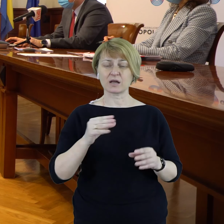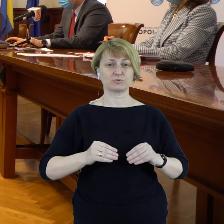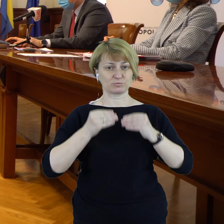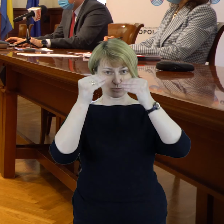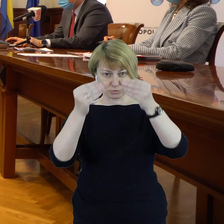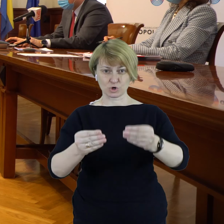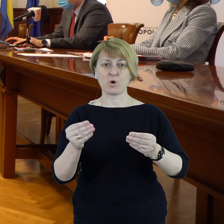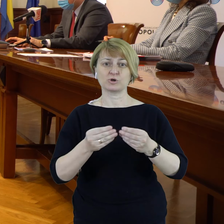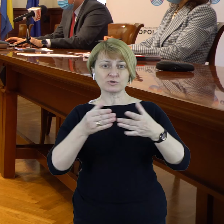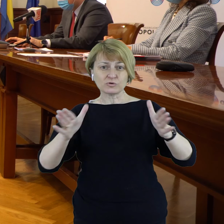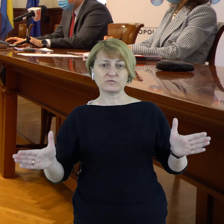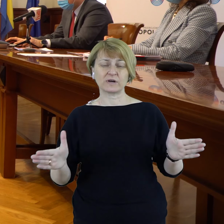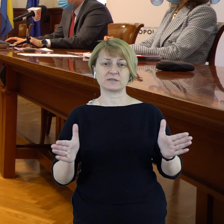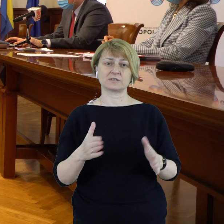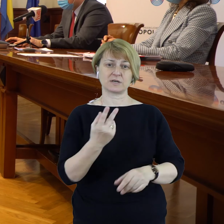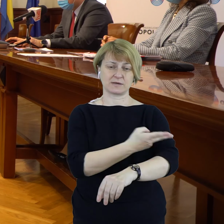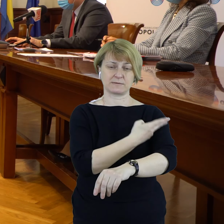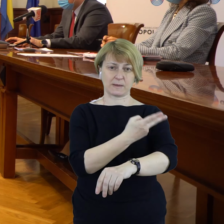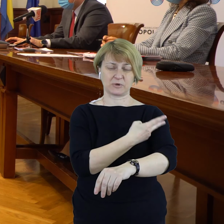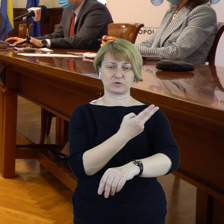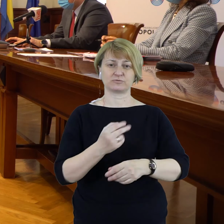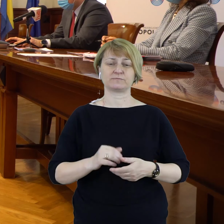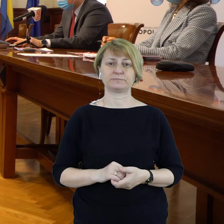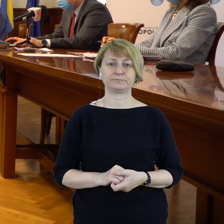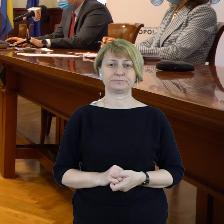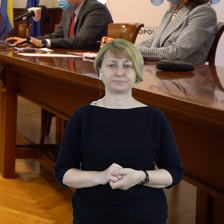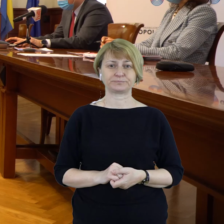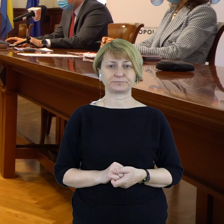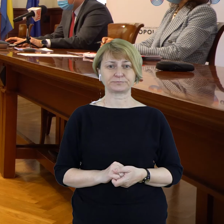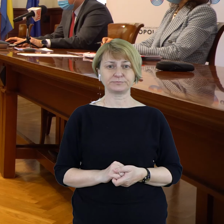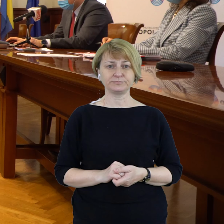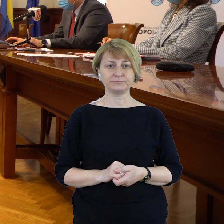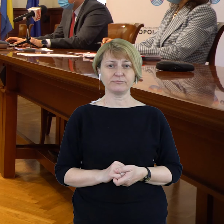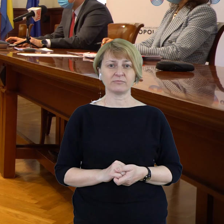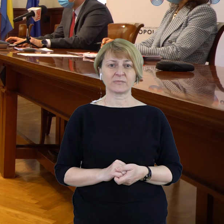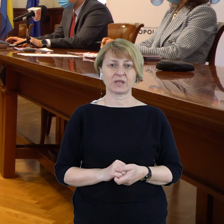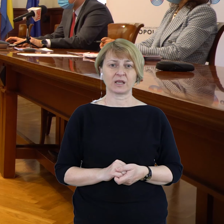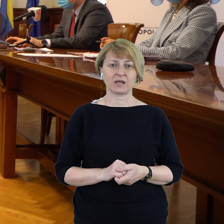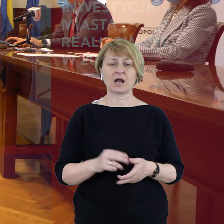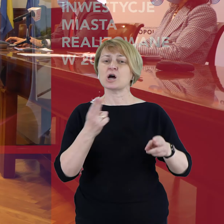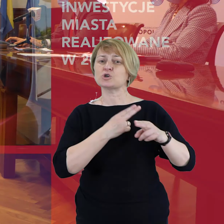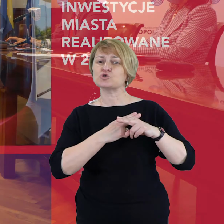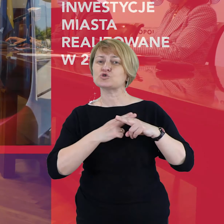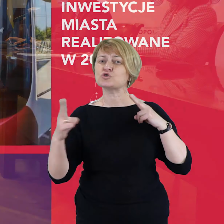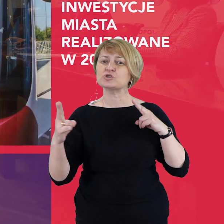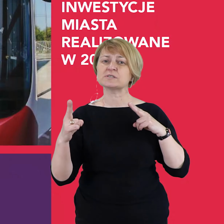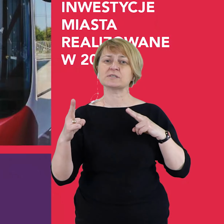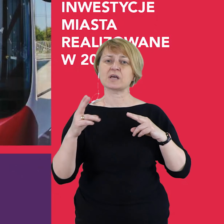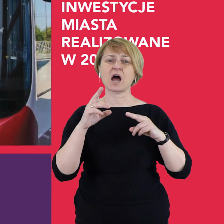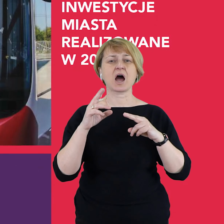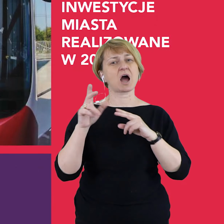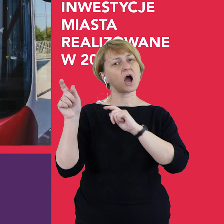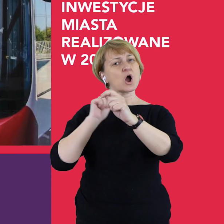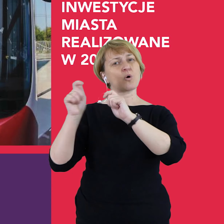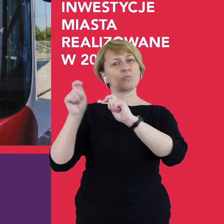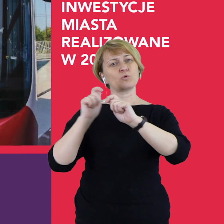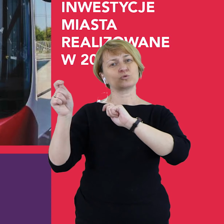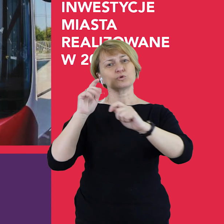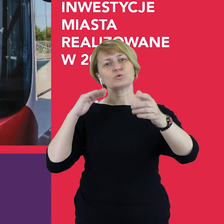jeszcze troszeczkę jest, więc odkładamy otwarcie o kolejny miesiąc. Czysta komunikacja